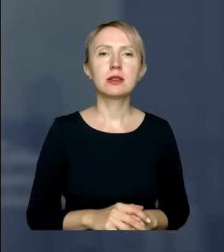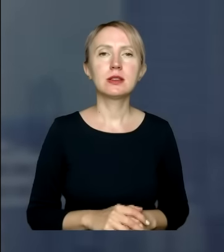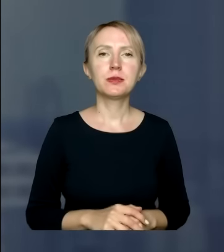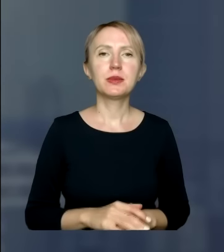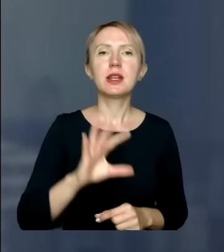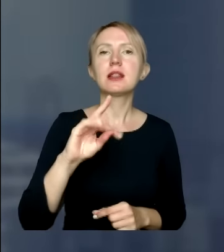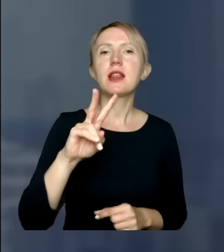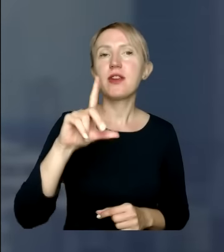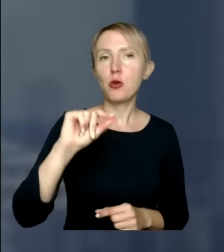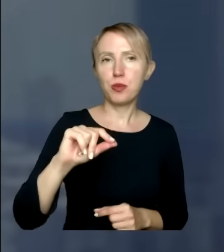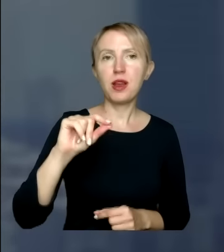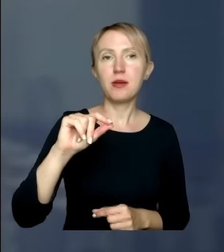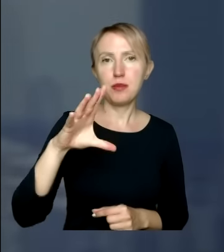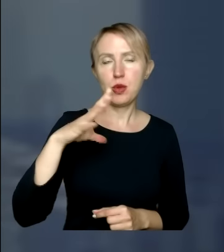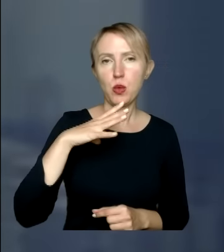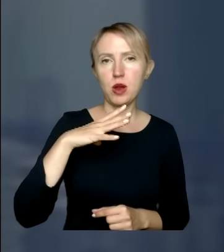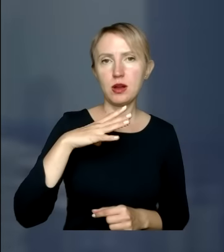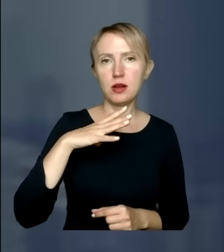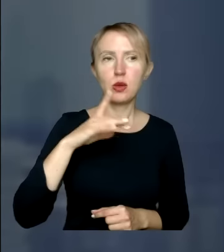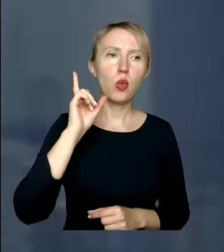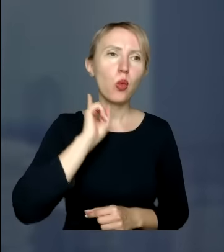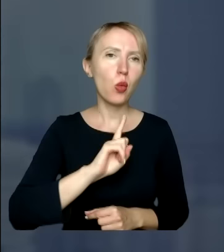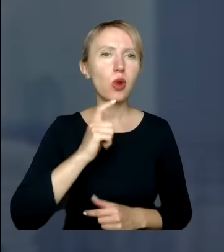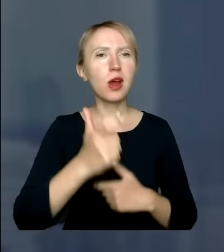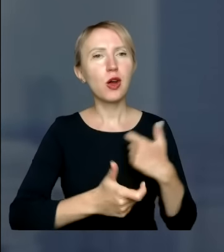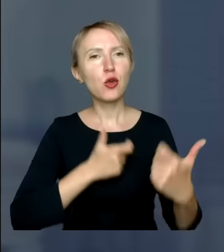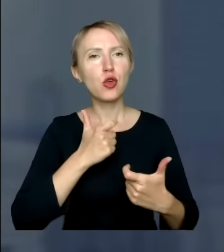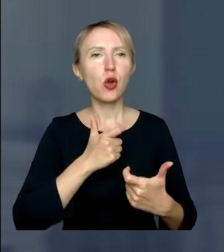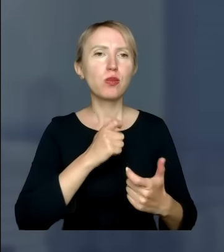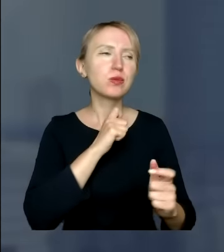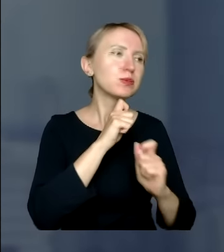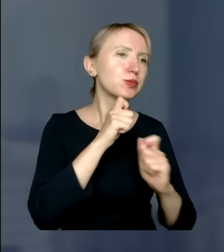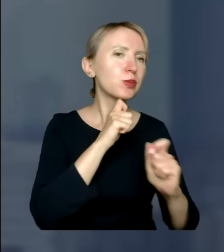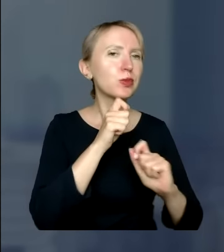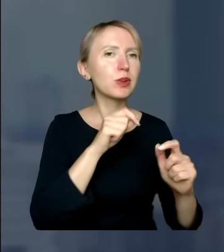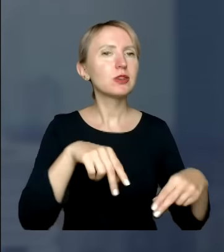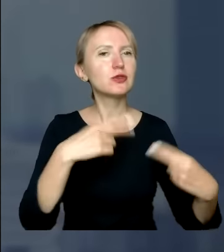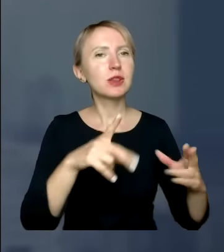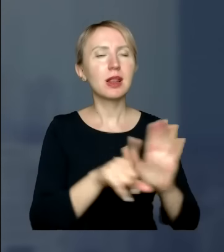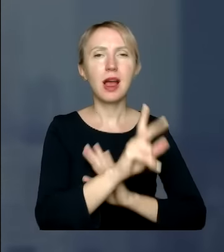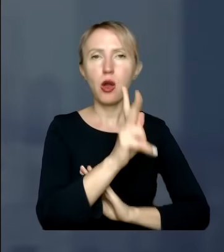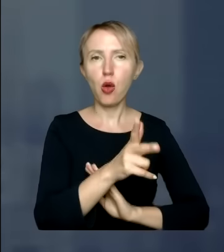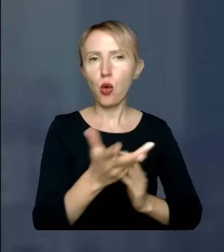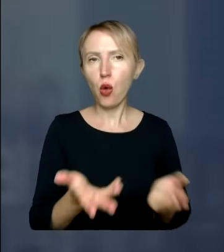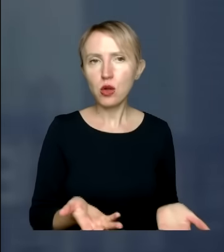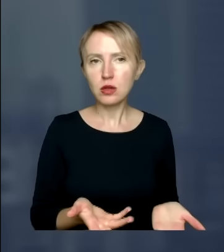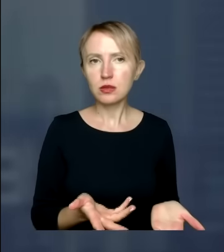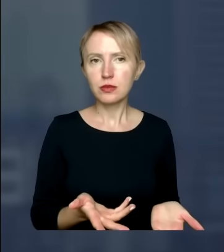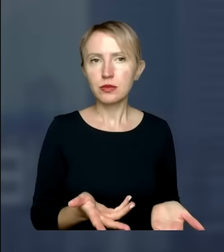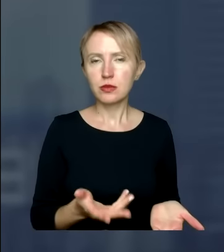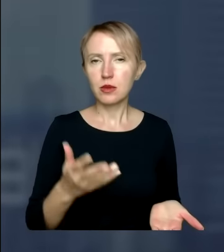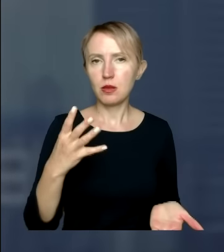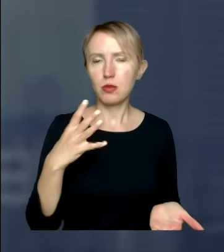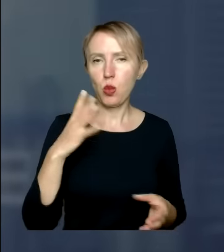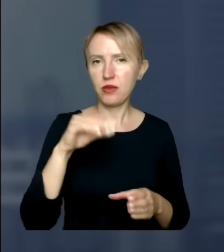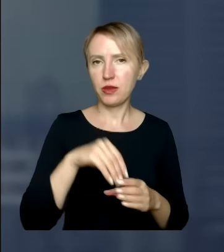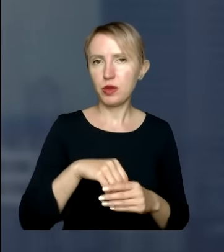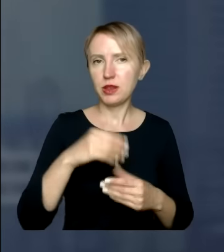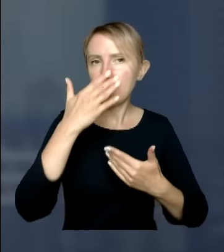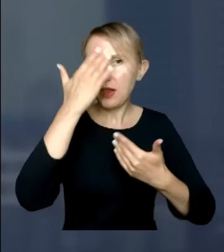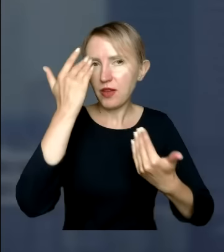TVP pod przykrywką robienia jakiegoś reportażu dla kogoś była i właściwie nie